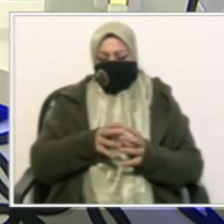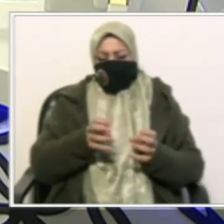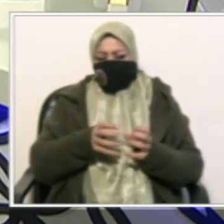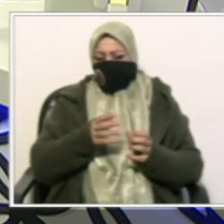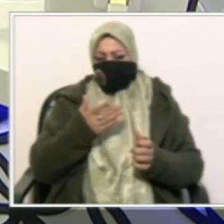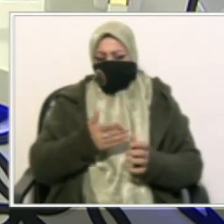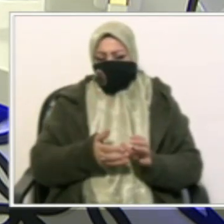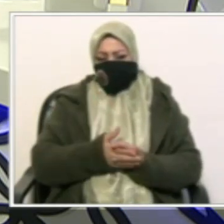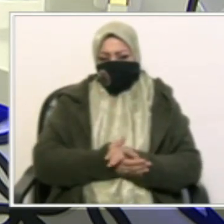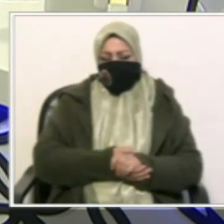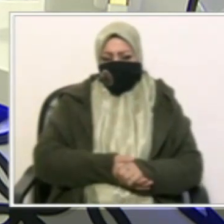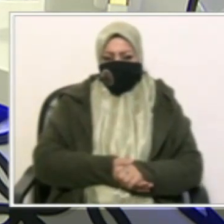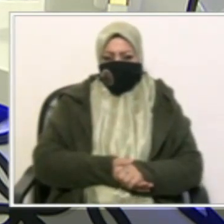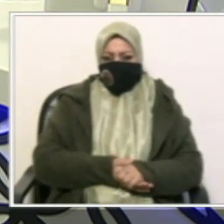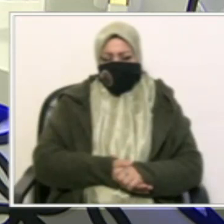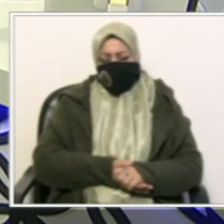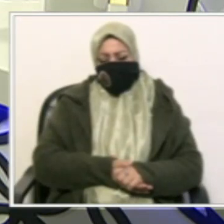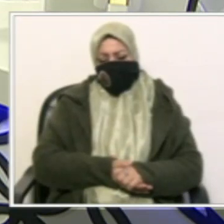محمد من طرابلس.